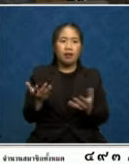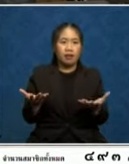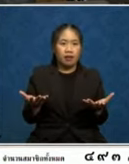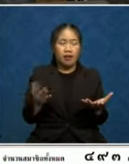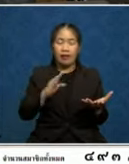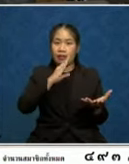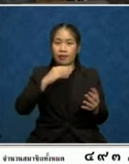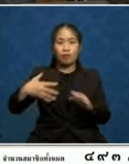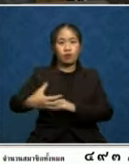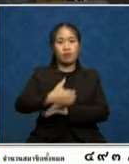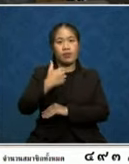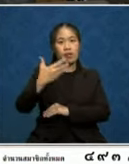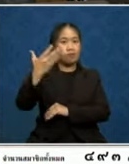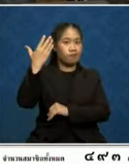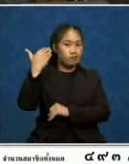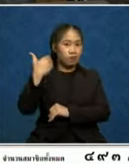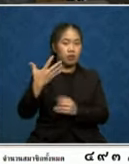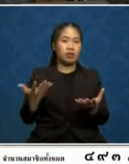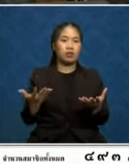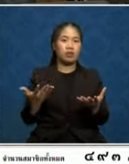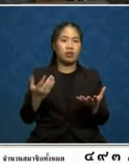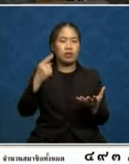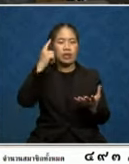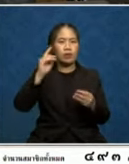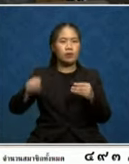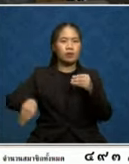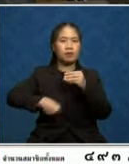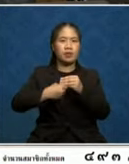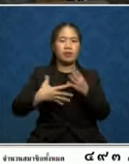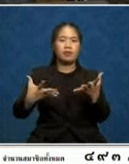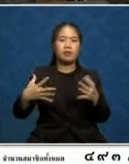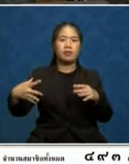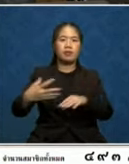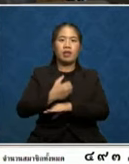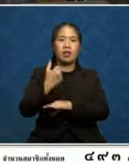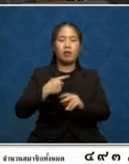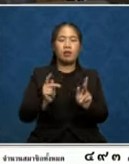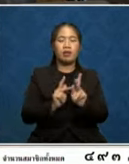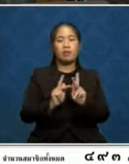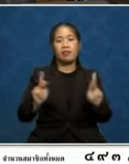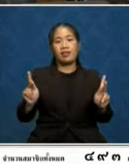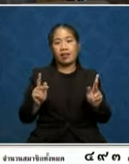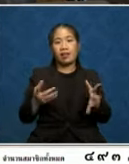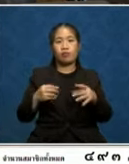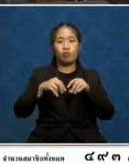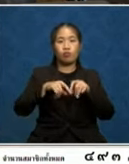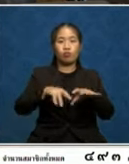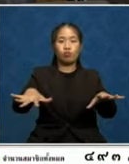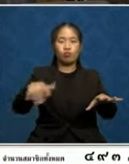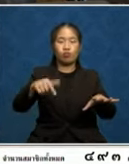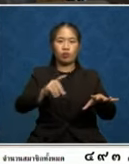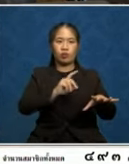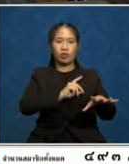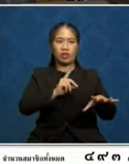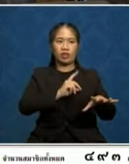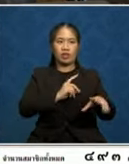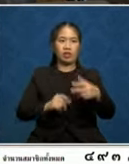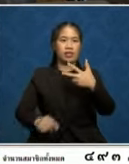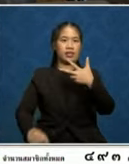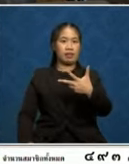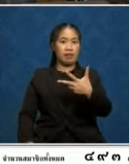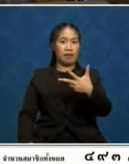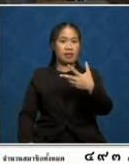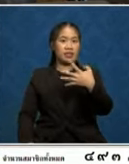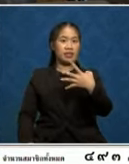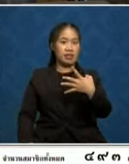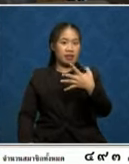ค inspire ตั เติมออกถ้ไมได้เพิ่มมได้ให้กรมฎaspvert Apa ท จาก 3 อย่เป็ 4